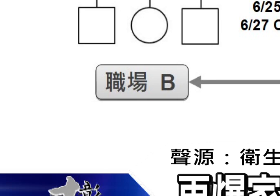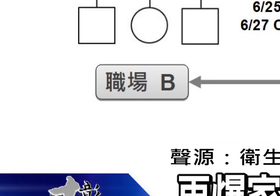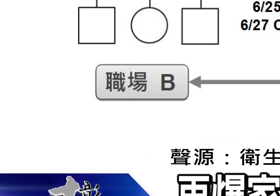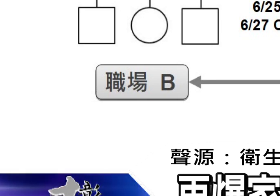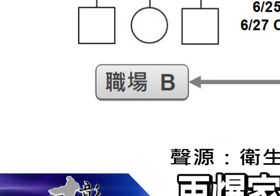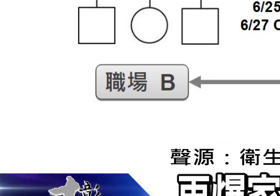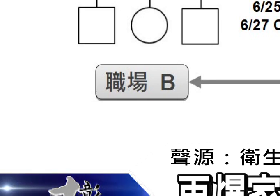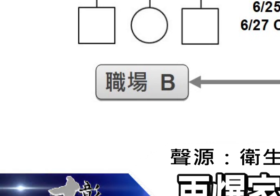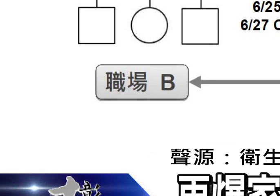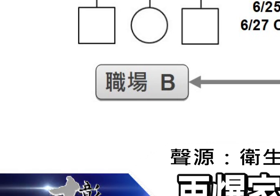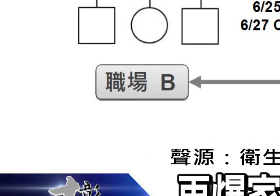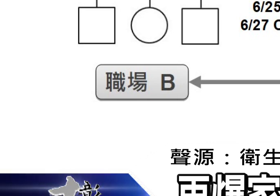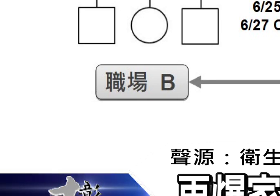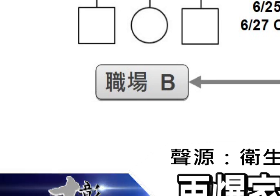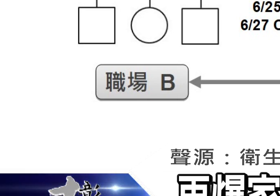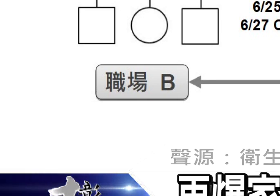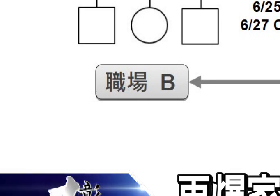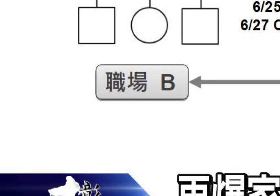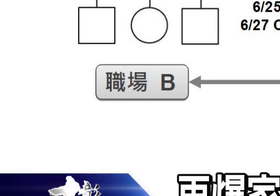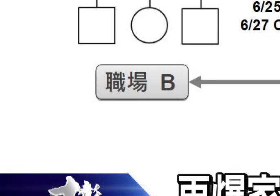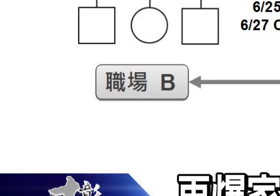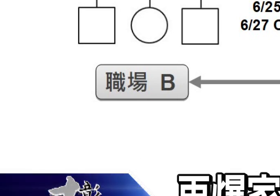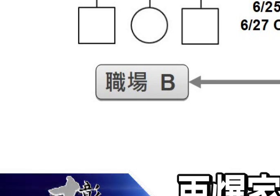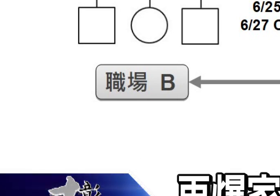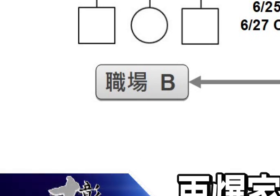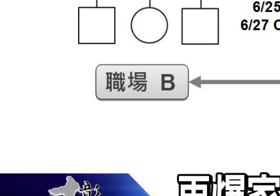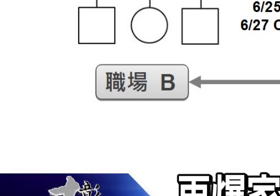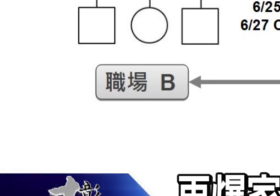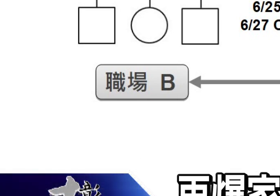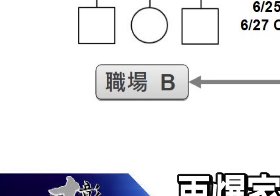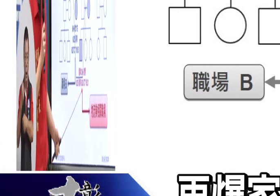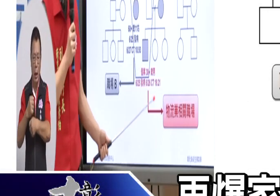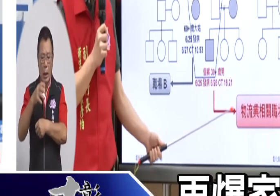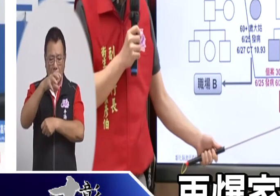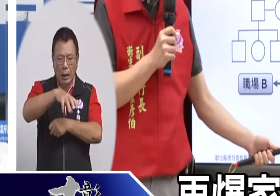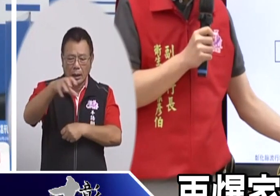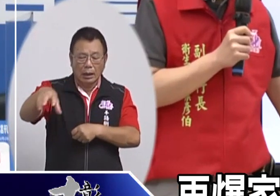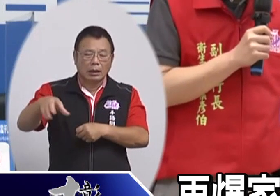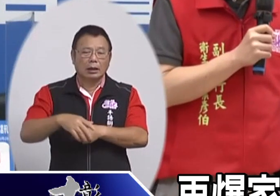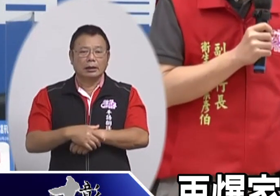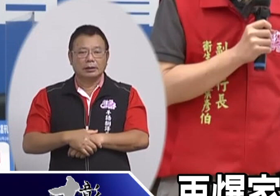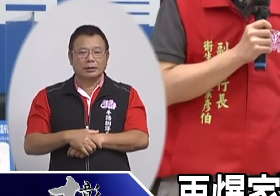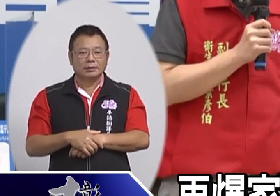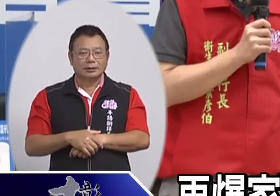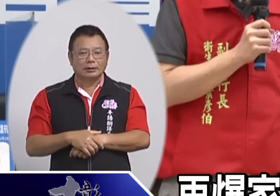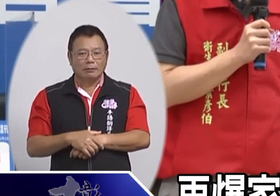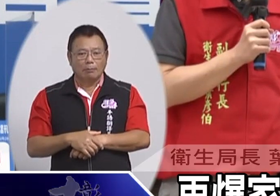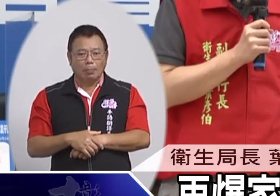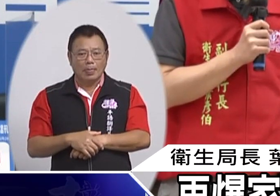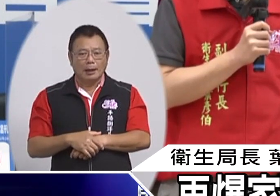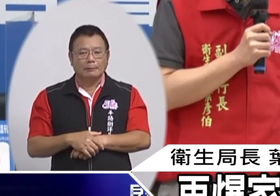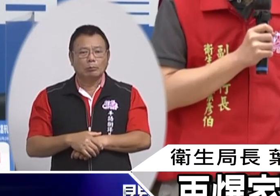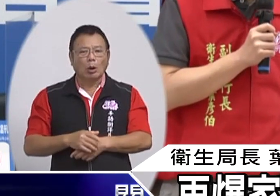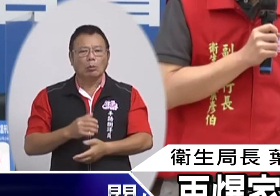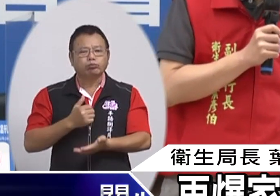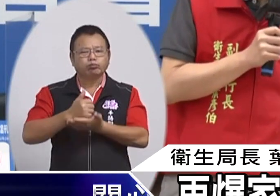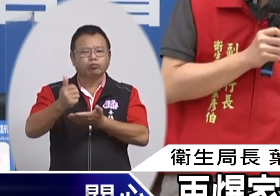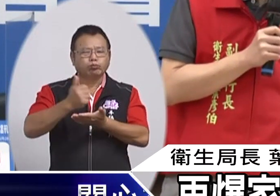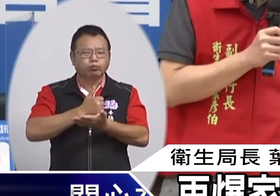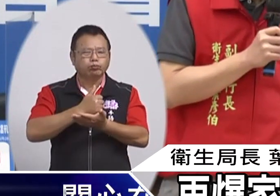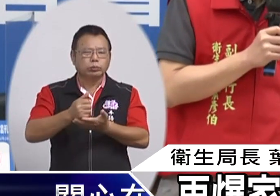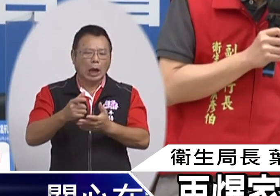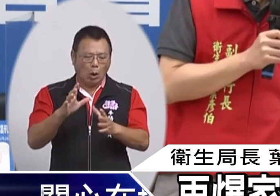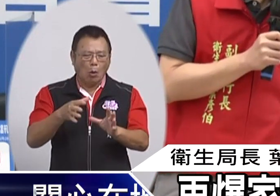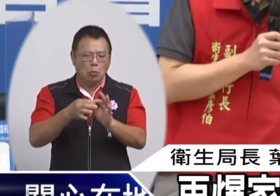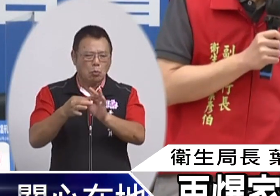以大姑妈的职场。妈妈的职场，那这个个案的职场呢，又是一个物流相关的职